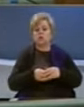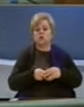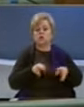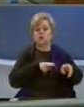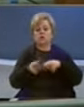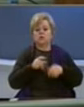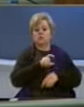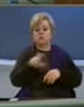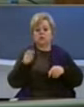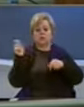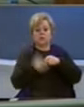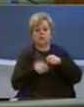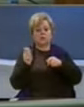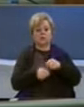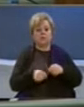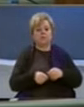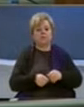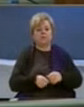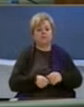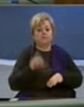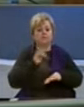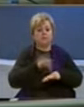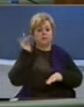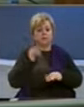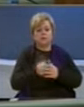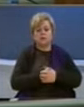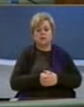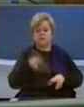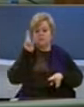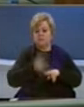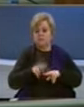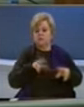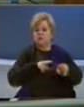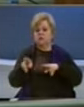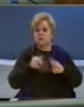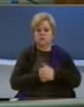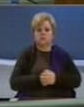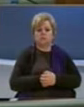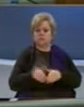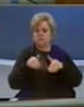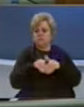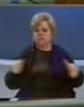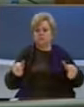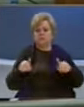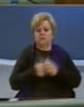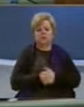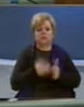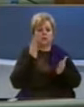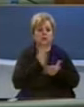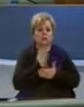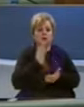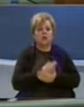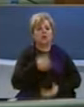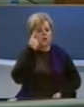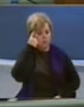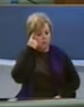mandej do të kenë edhe pasoja dhe sigurisht ato çdo vendim i gjykatës do të jetë i kontestueshëm, sepse gjithmonë do të ketë pretendime që